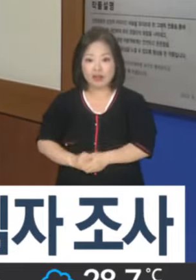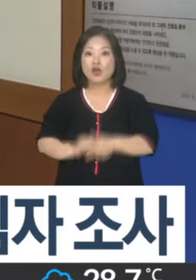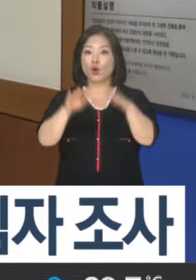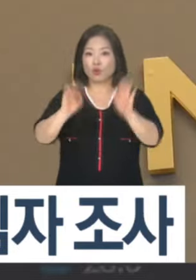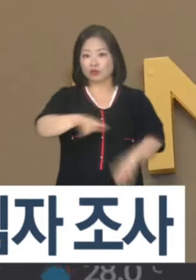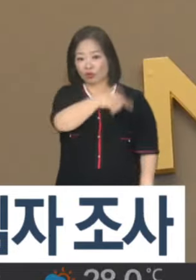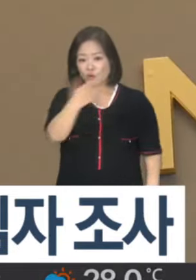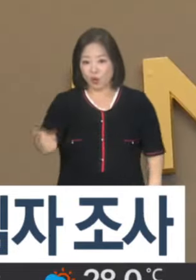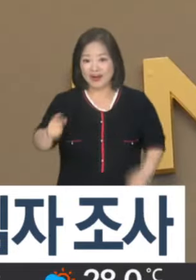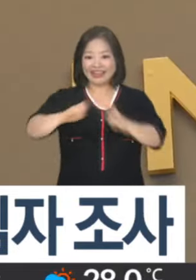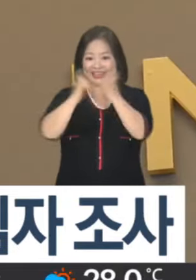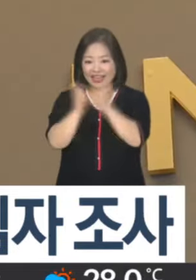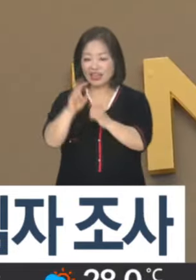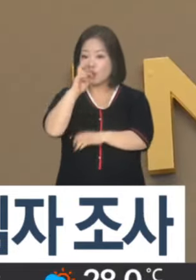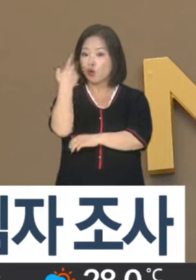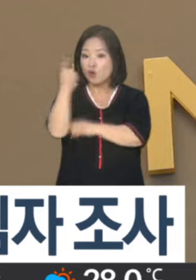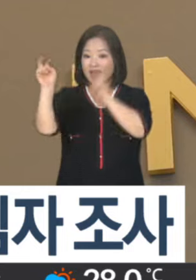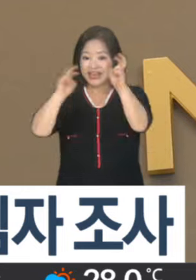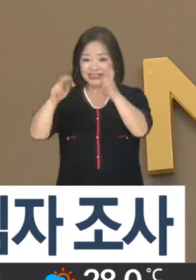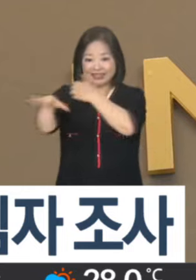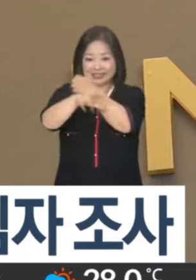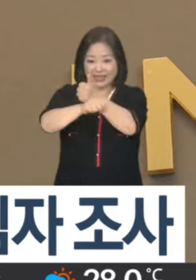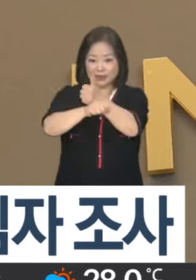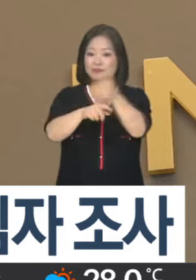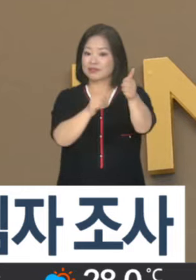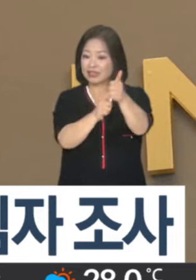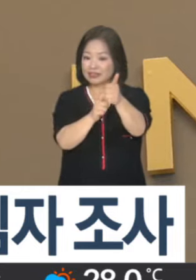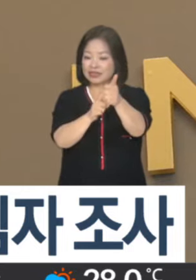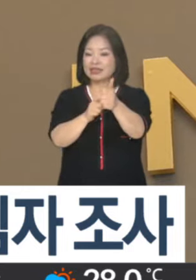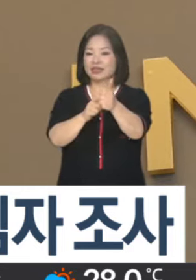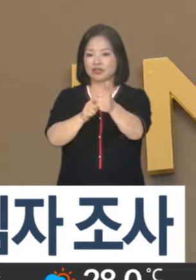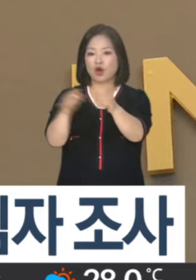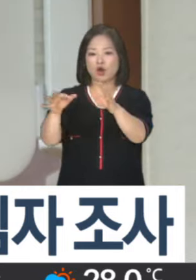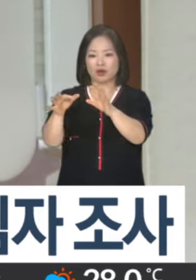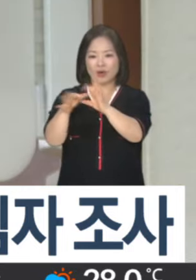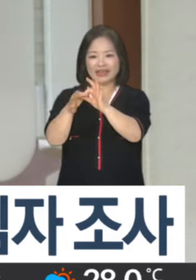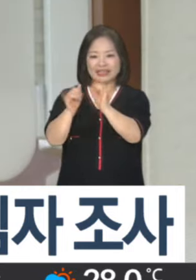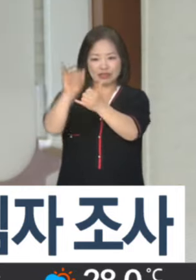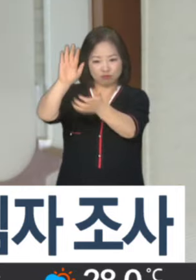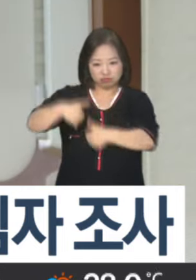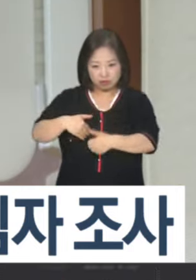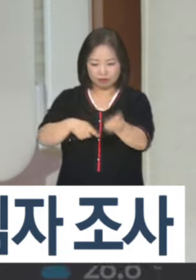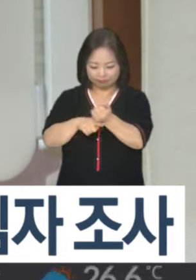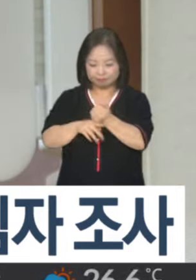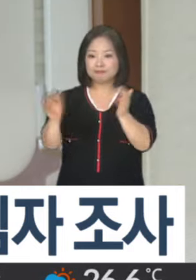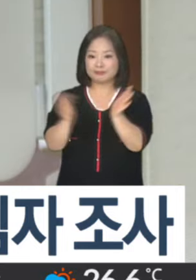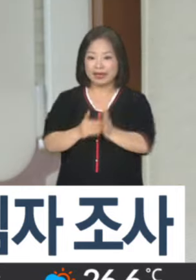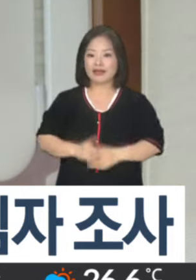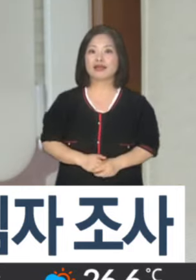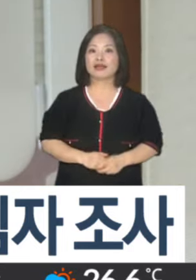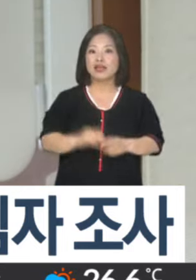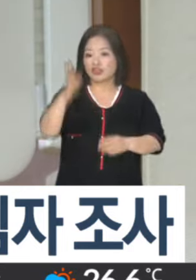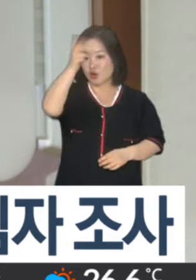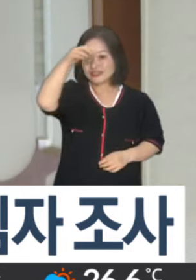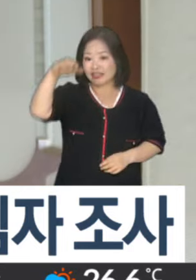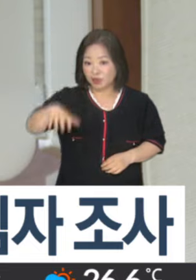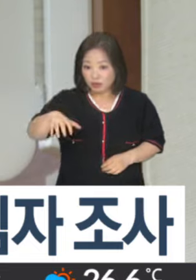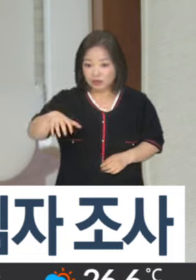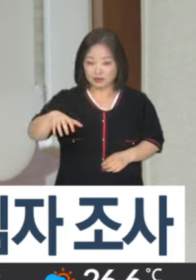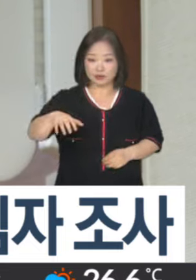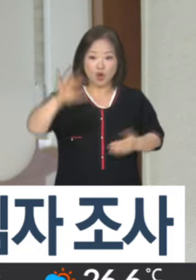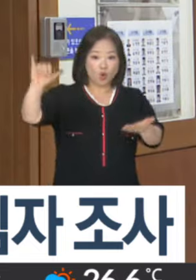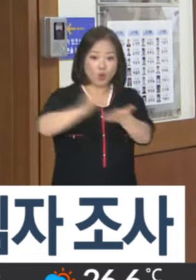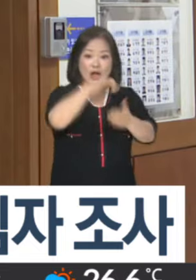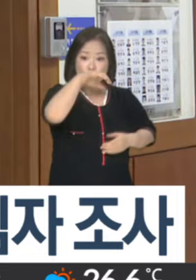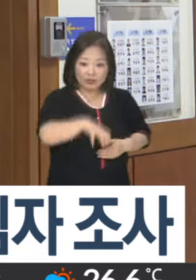오늘 후후 사설 경호업체 현장 책임자를 참고인 신분으로 불러 1한시간 가량 조사했습니다 경찰은 당시 현장에